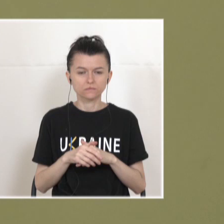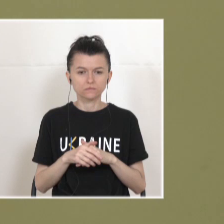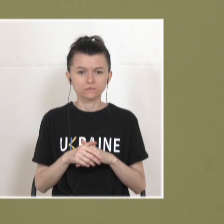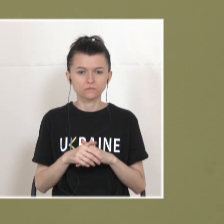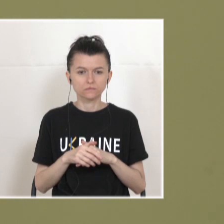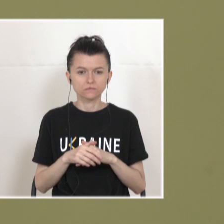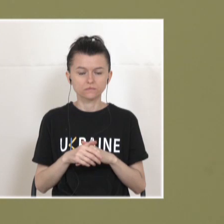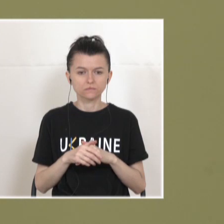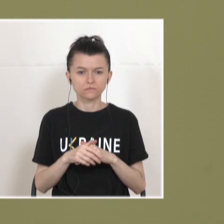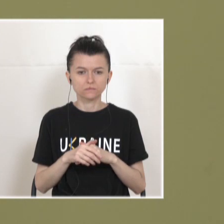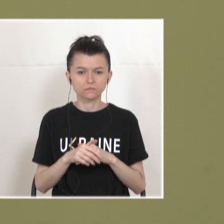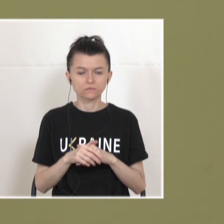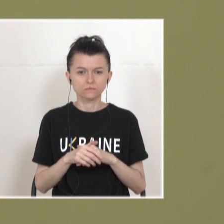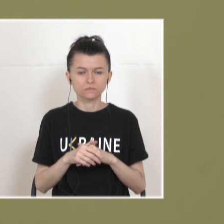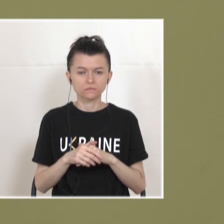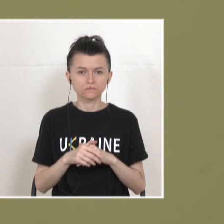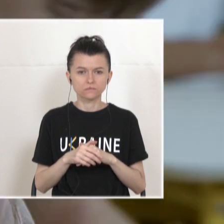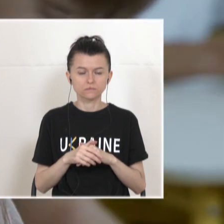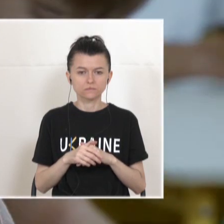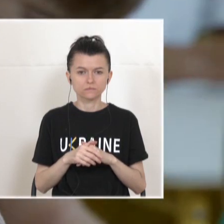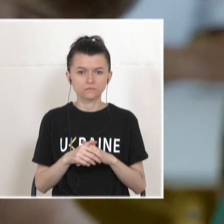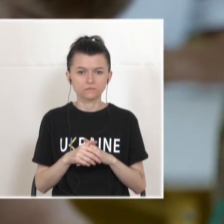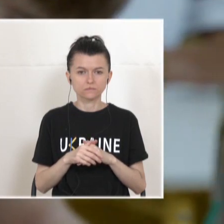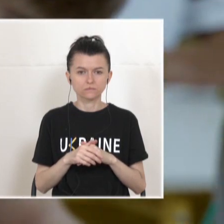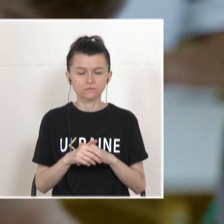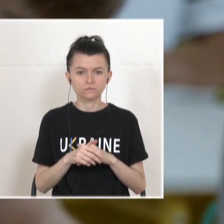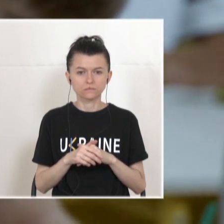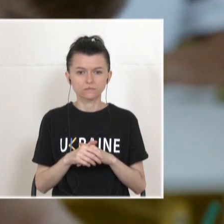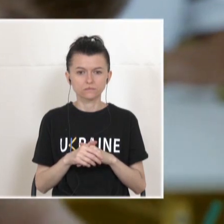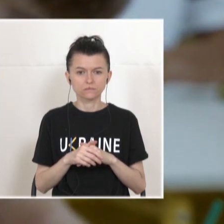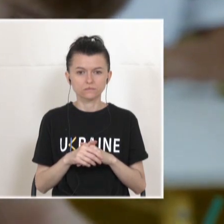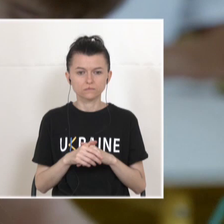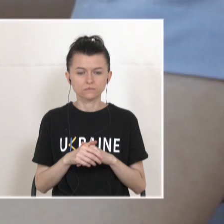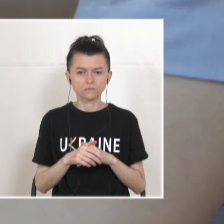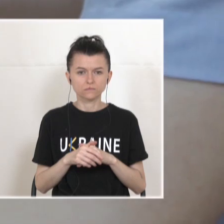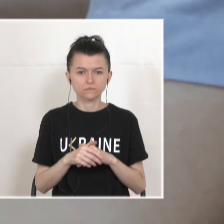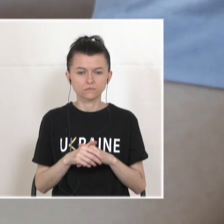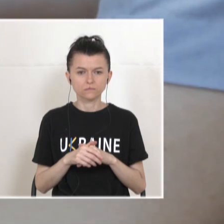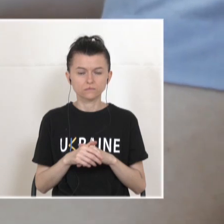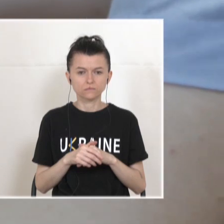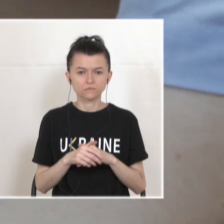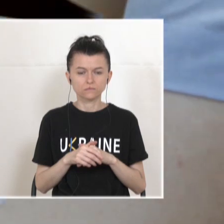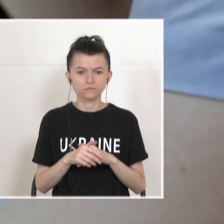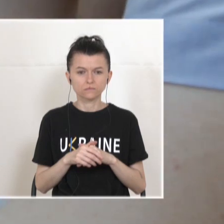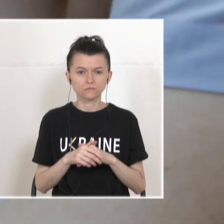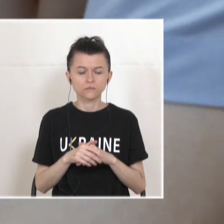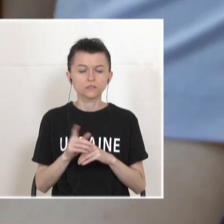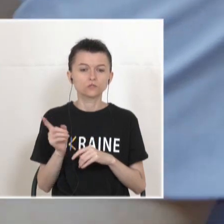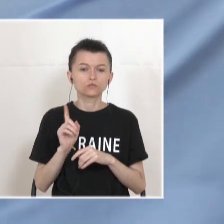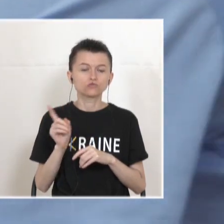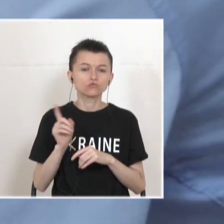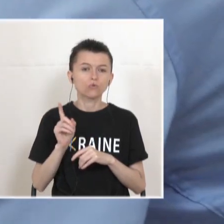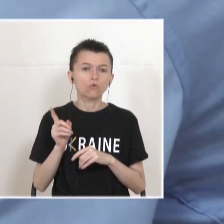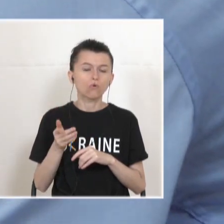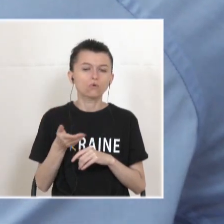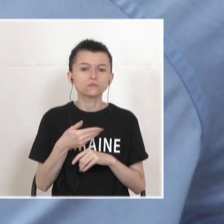One more question. One thing I missed during this summer was. Чого нам не вистачило